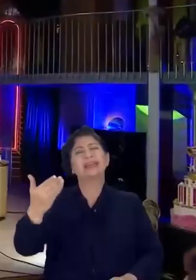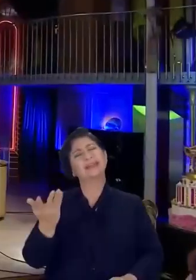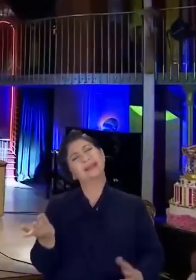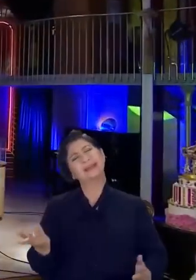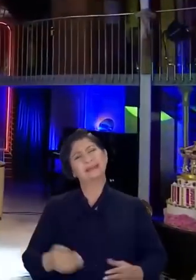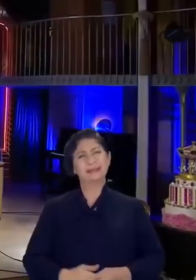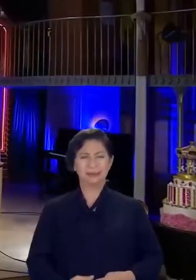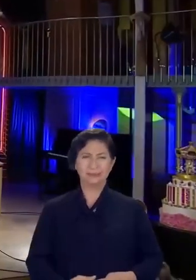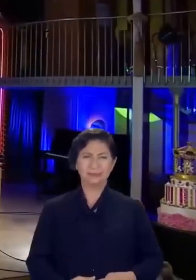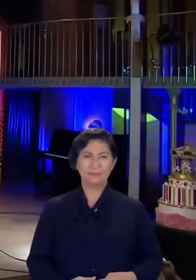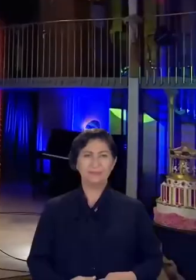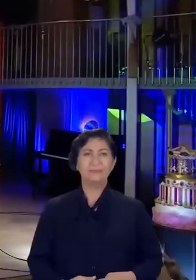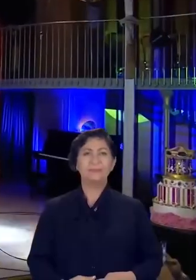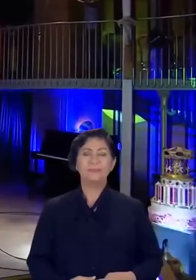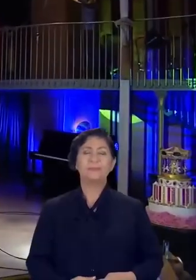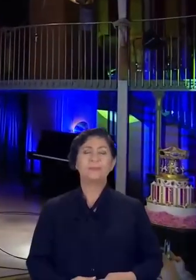geleceksen.